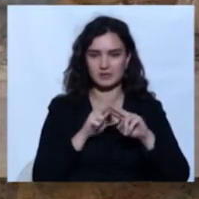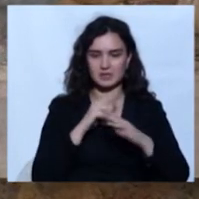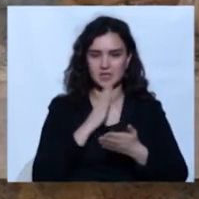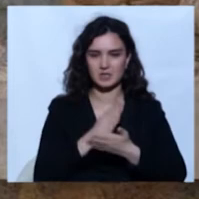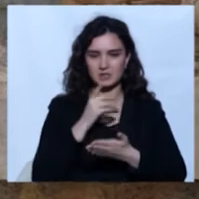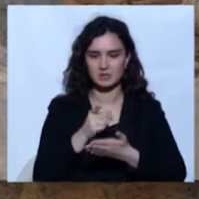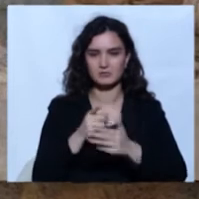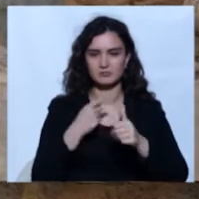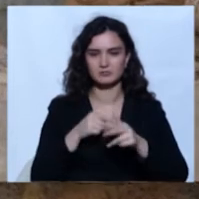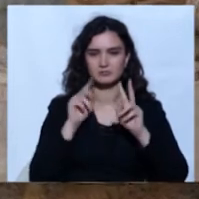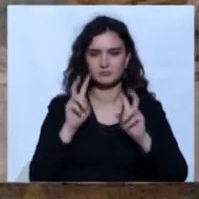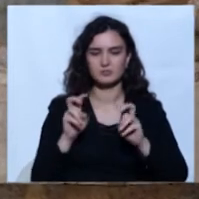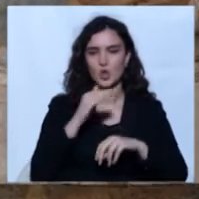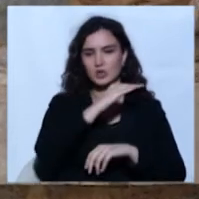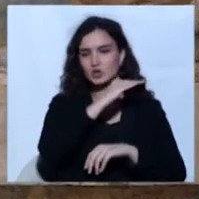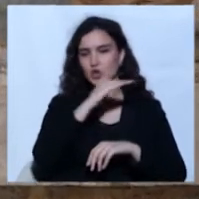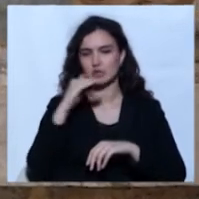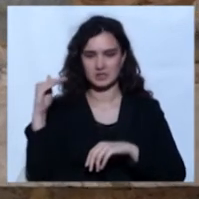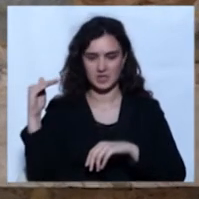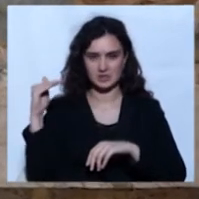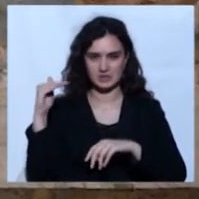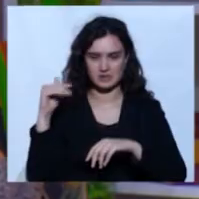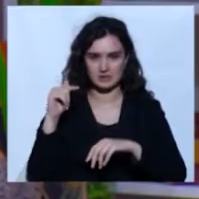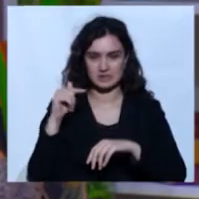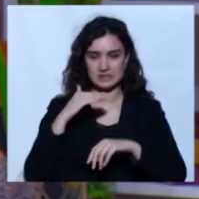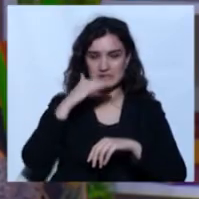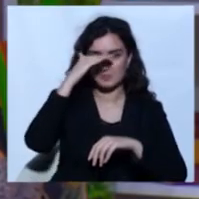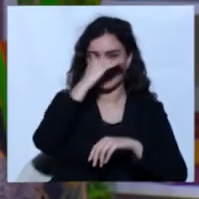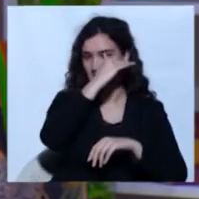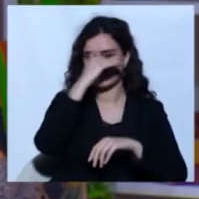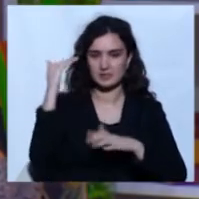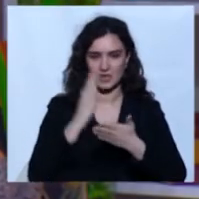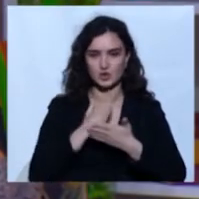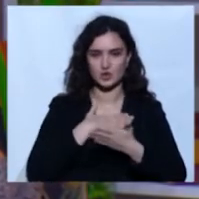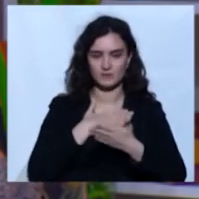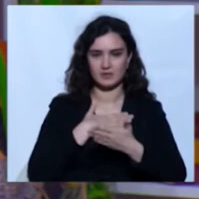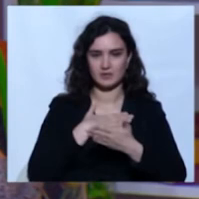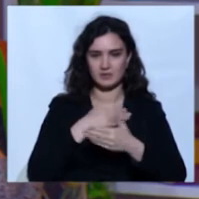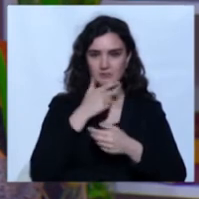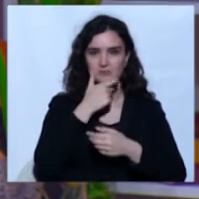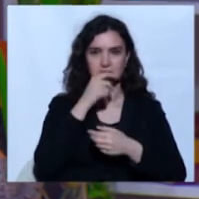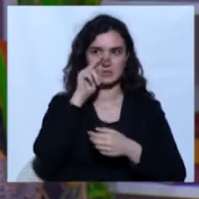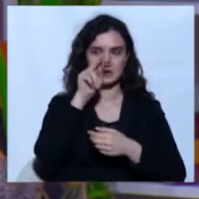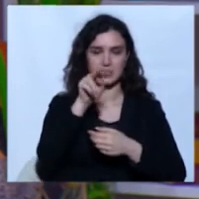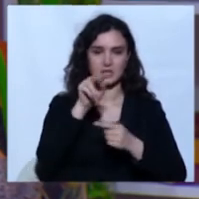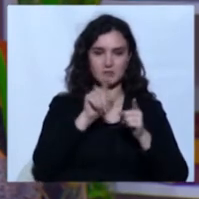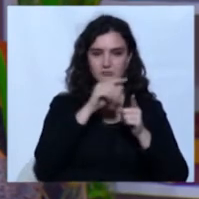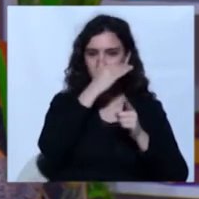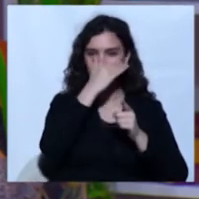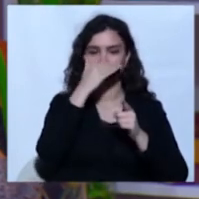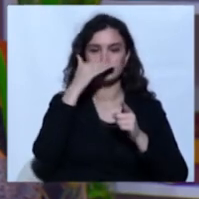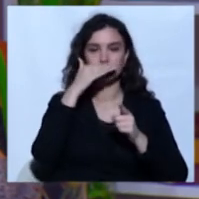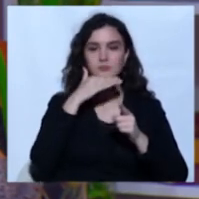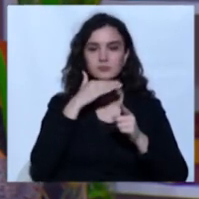არის ეგრეთ წოდებული ჰორიზონტის ხაზი, რომლის სიმაღლეზეც არის ჩვენი მზერა. აი ამ სიმაღლიდან